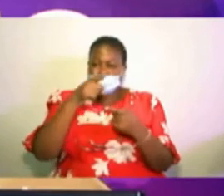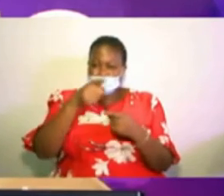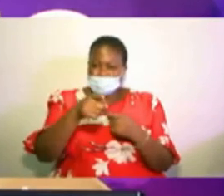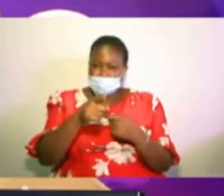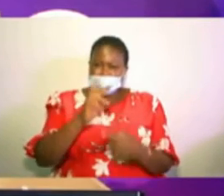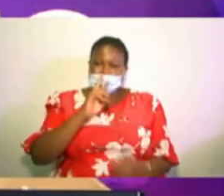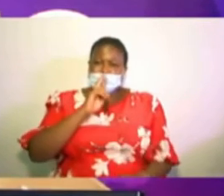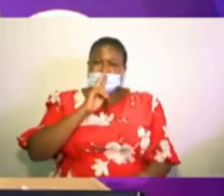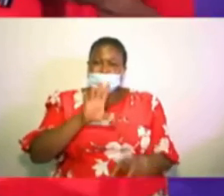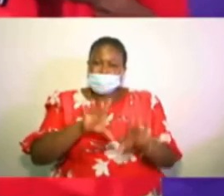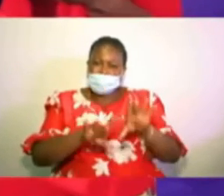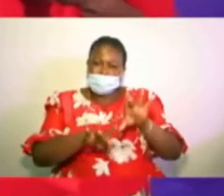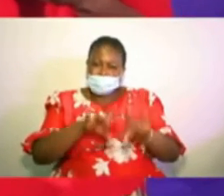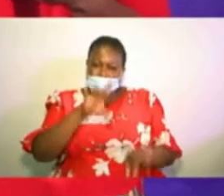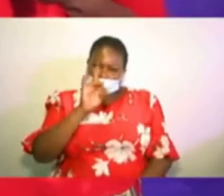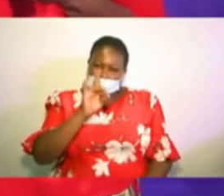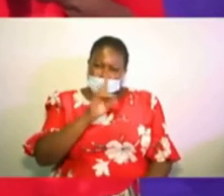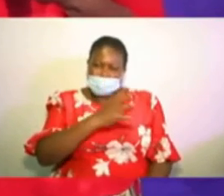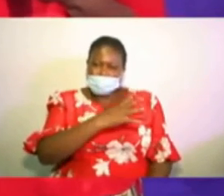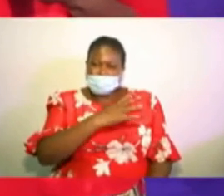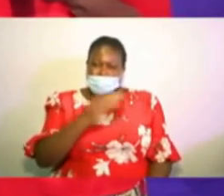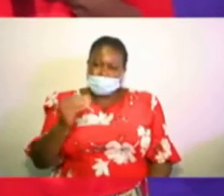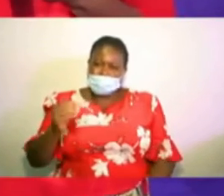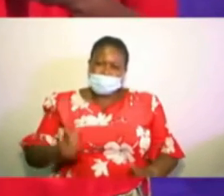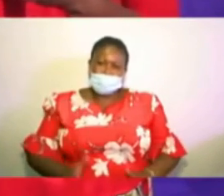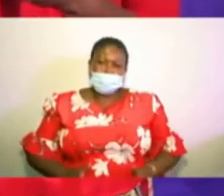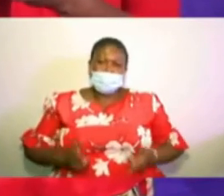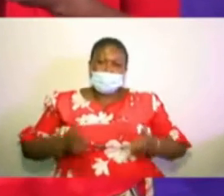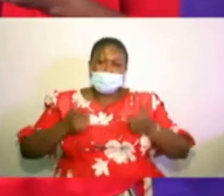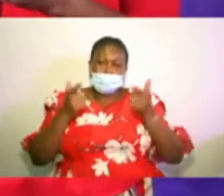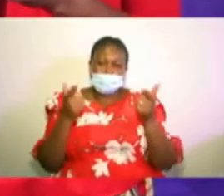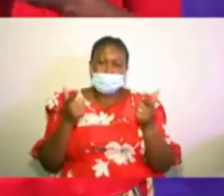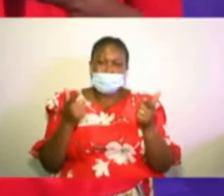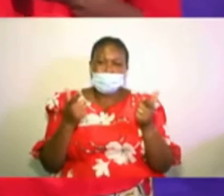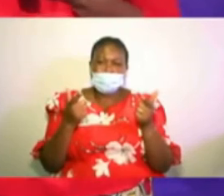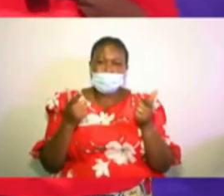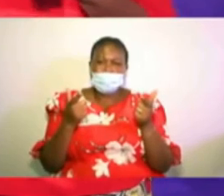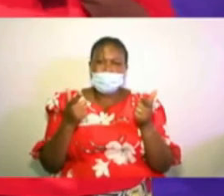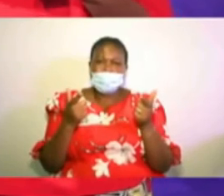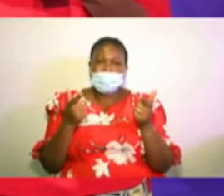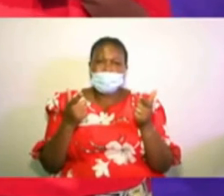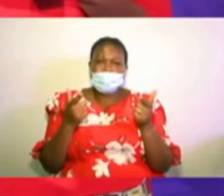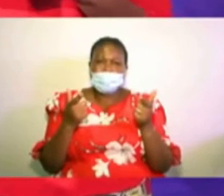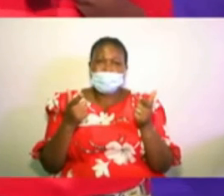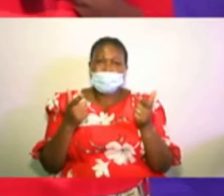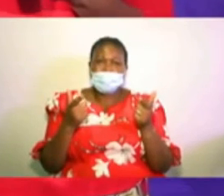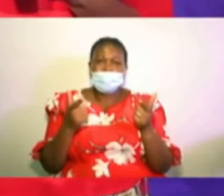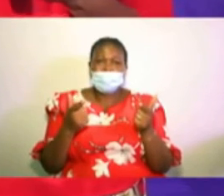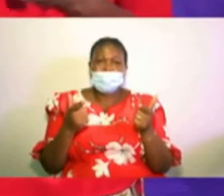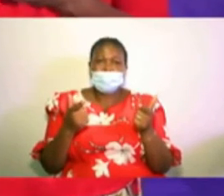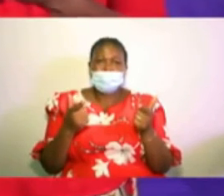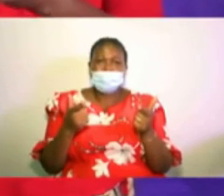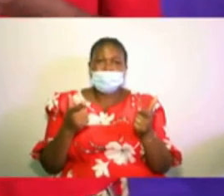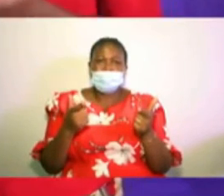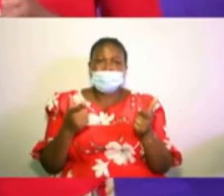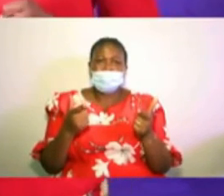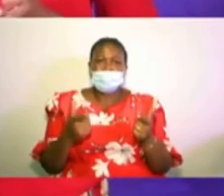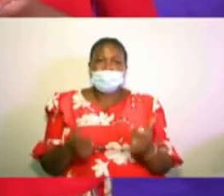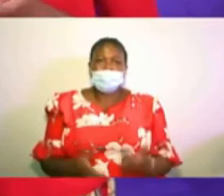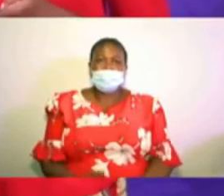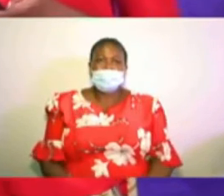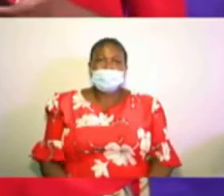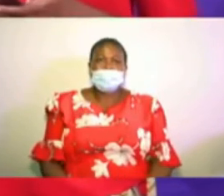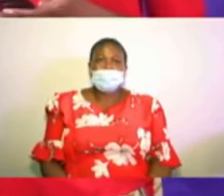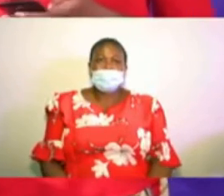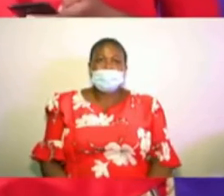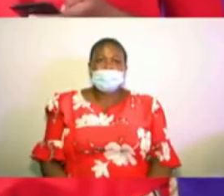c'est l'esprit qui vivifie. La chair ne sert de rien. Les paroles que je vous ai dites sont esprit et